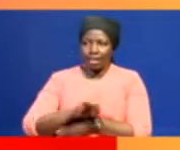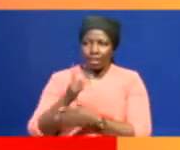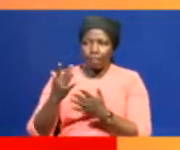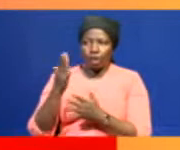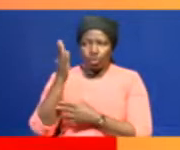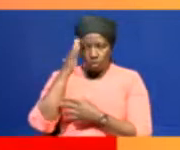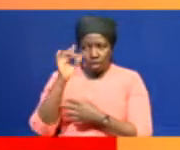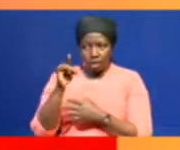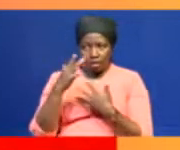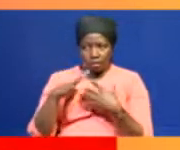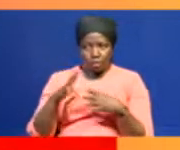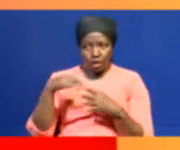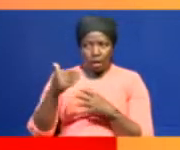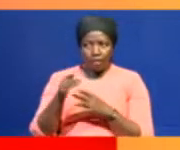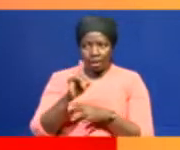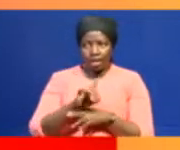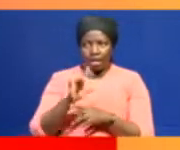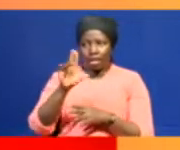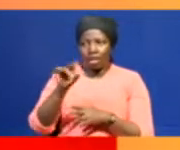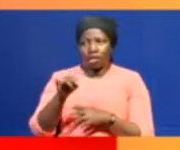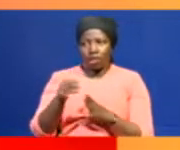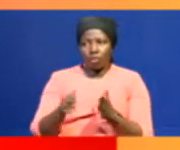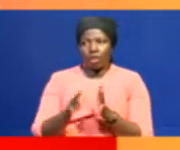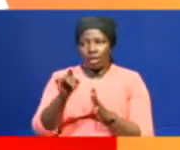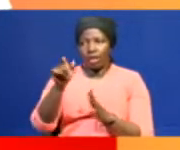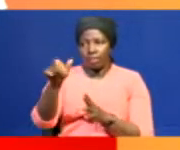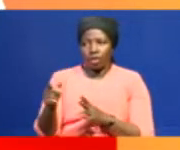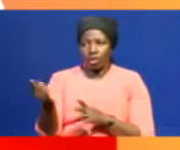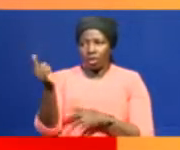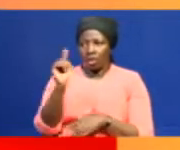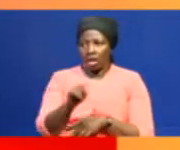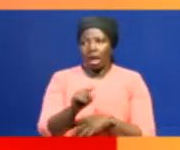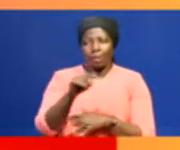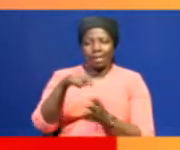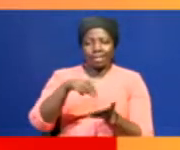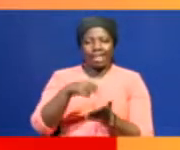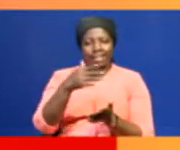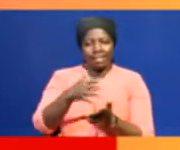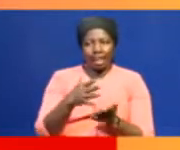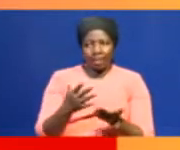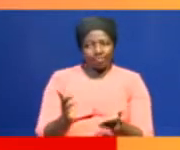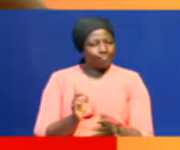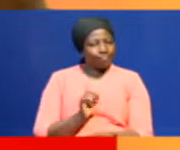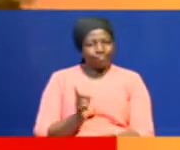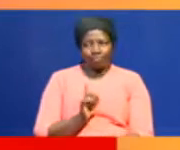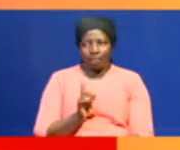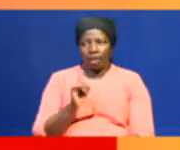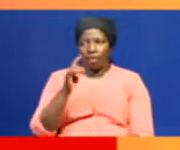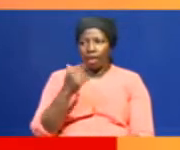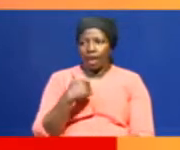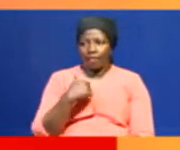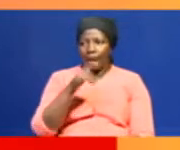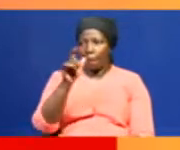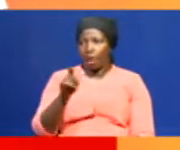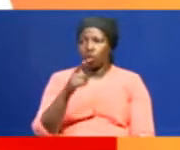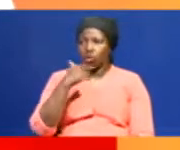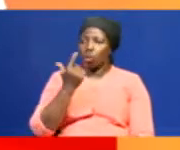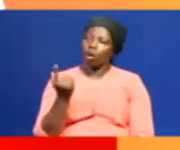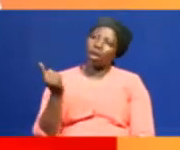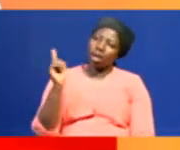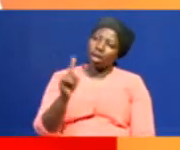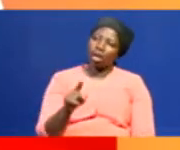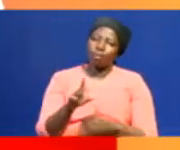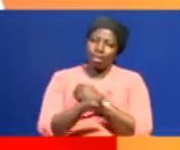kijana atakunyang'anya kibeti chako na tena kesho arudi na hiyo the same pikipiki asimama hapo. Si unamjua. So kuna tu mtu atapita hapo pengine akunyang'anye